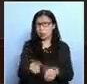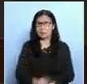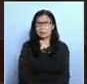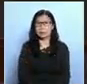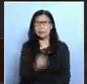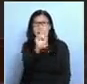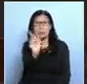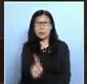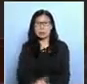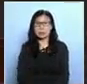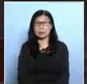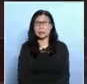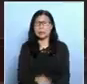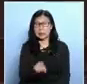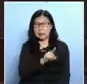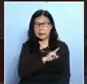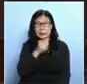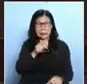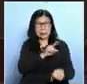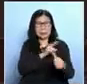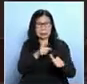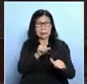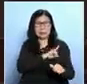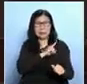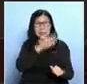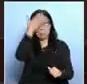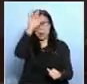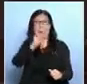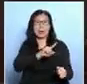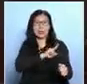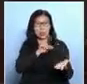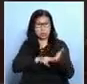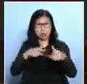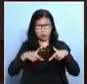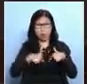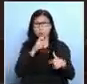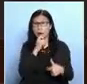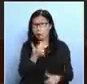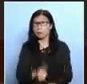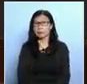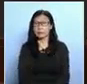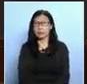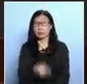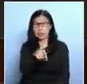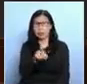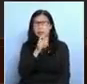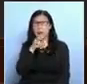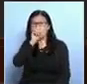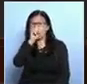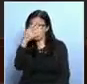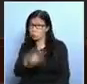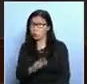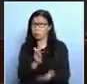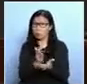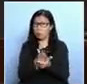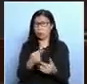你代表乜嘢呢？你有嗰種先知，而對自己有信心，亦都要點啊？你唔係淨係講咗喎，